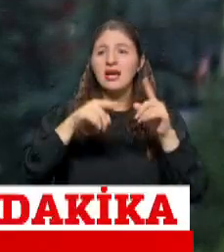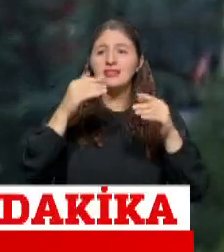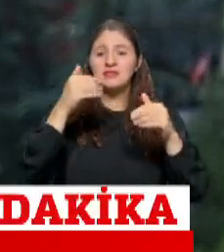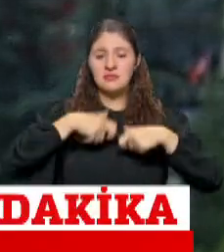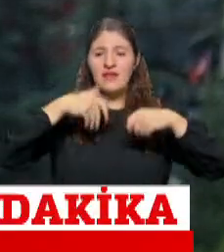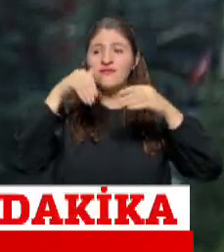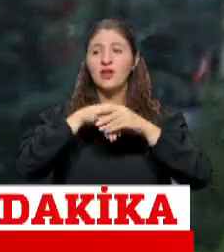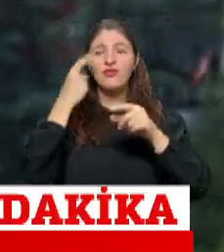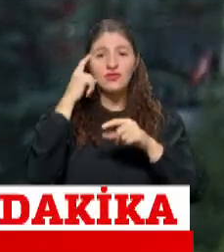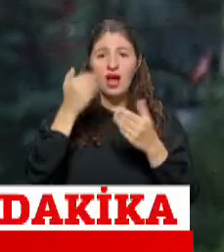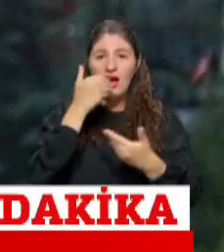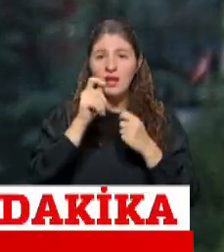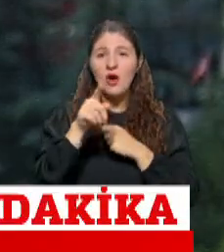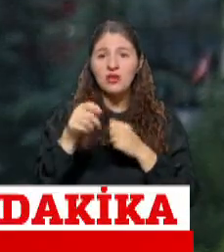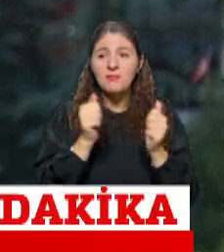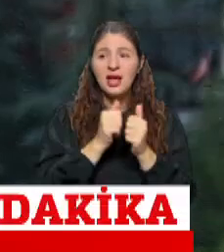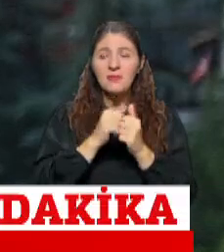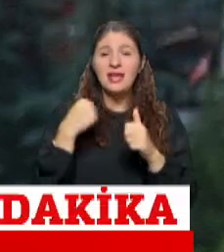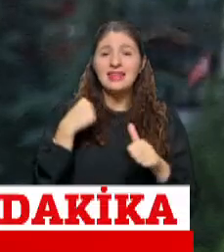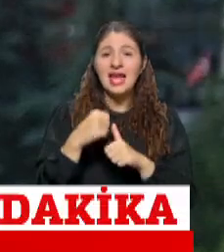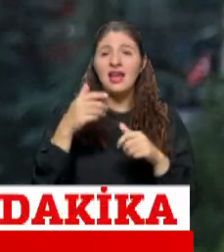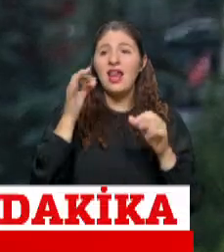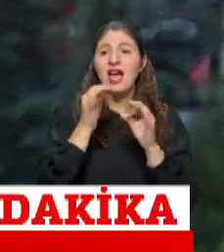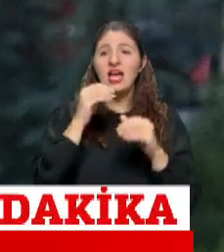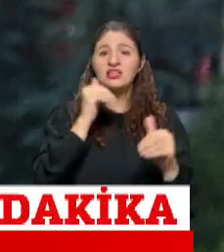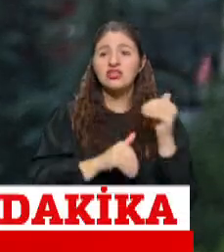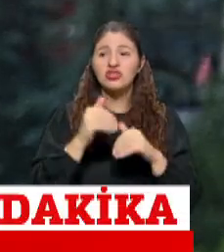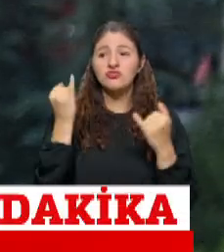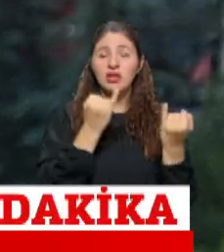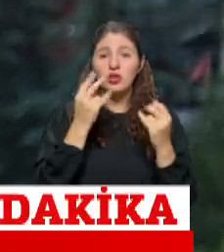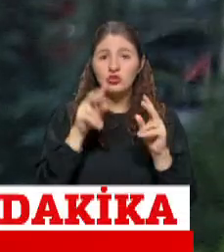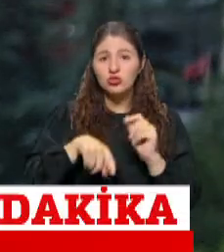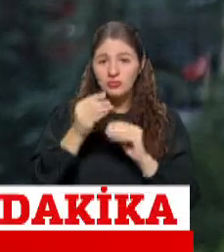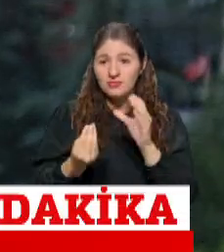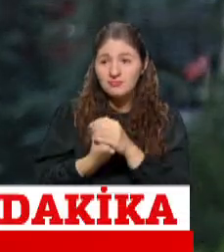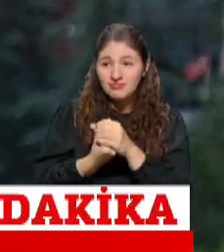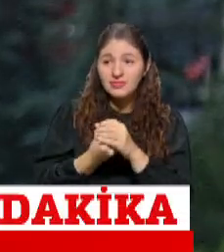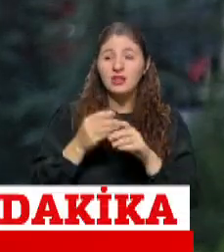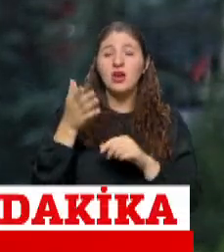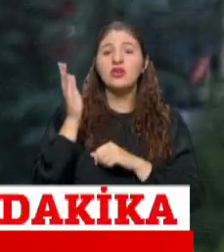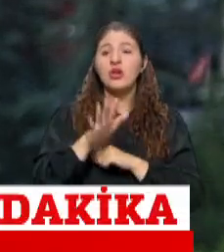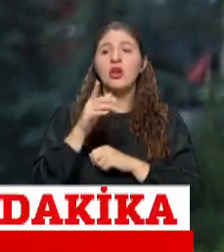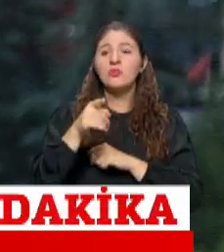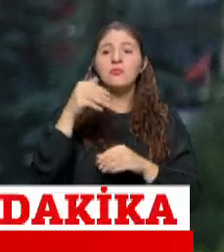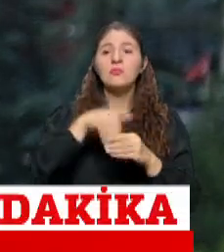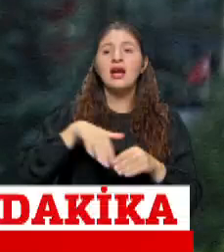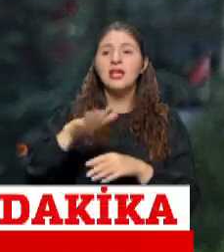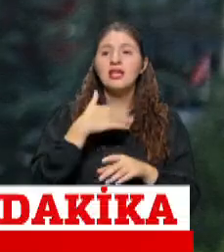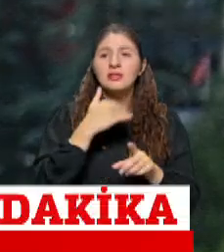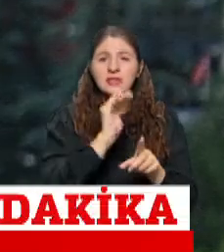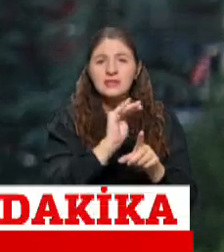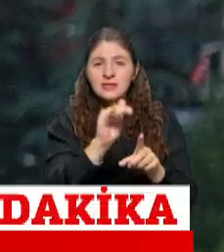milletvekillerinin görüşleri yansıdı. Onunla birlikte tekrar erken seçim tartışmaları gündeme geldi. Bundan sonra ben partilerde nabız